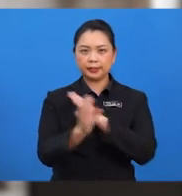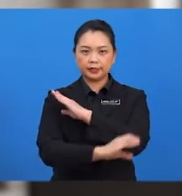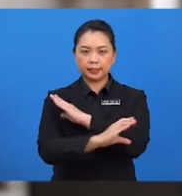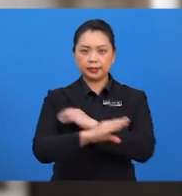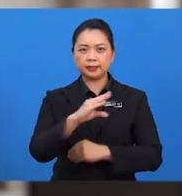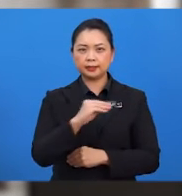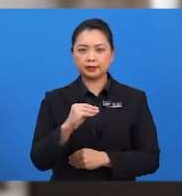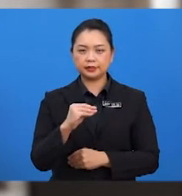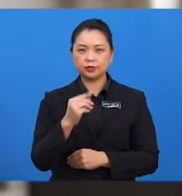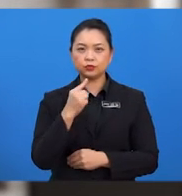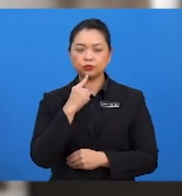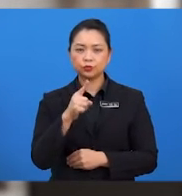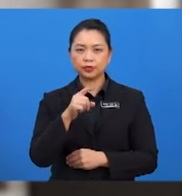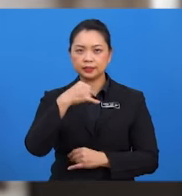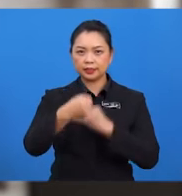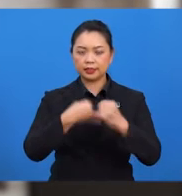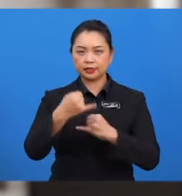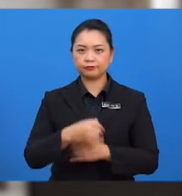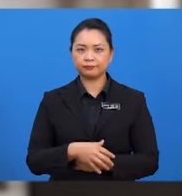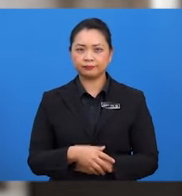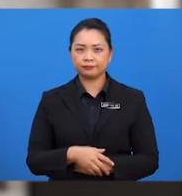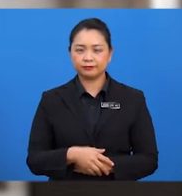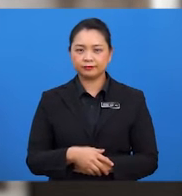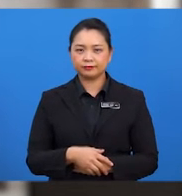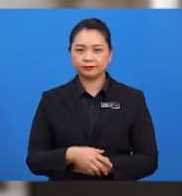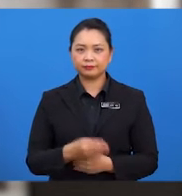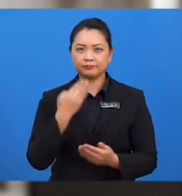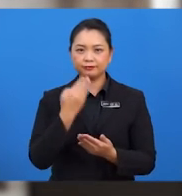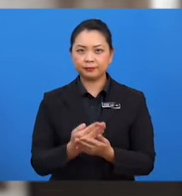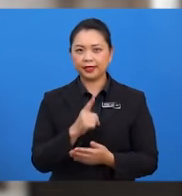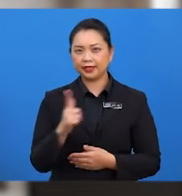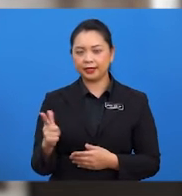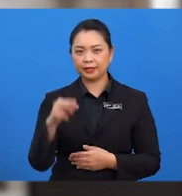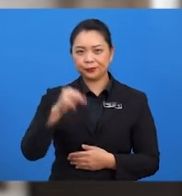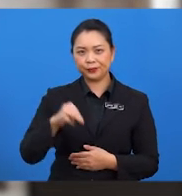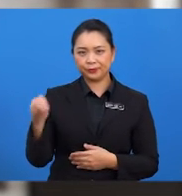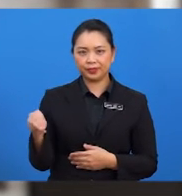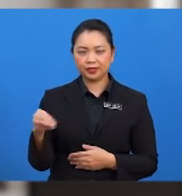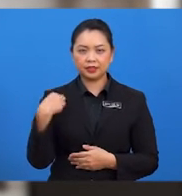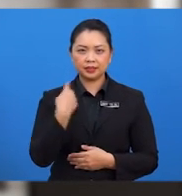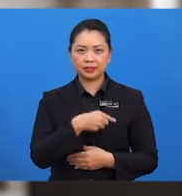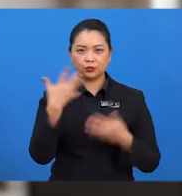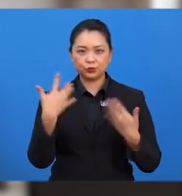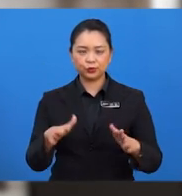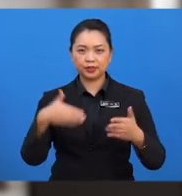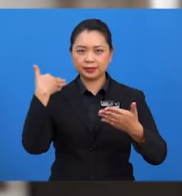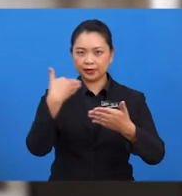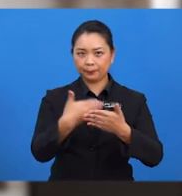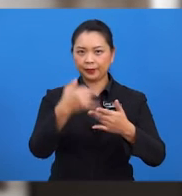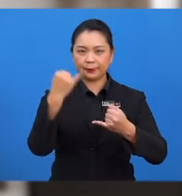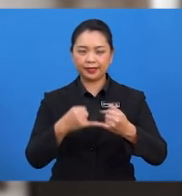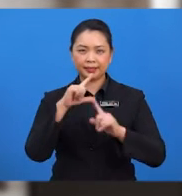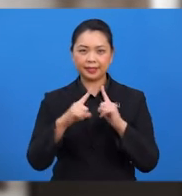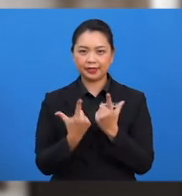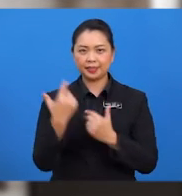Negara serta Suruhanjaya Security. Baiklah murid-murid, kita sudah sampai di